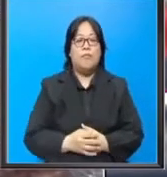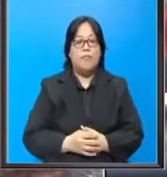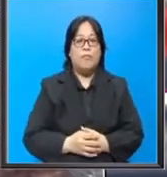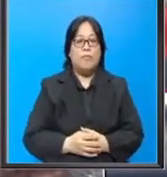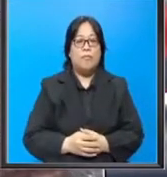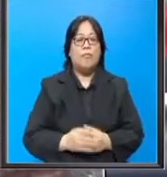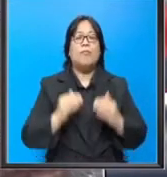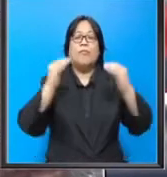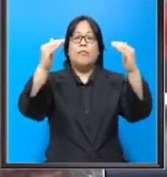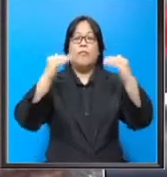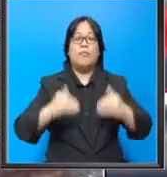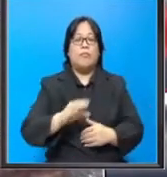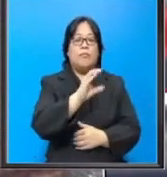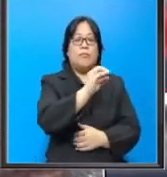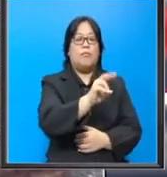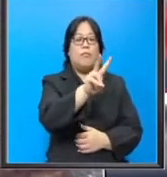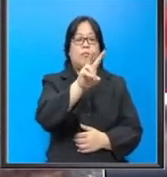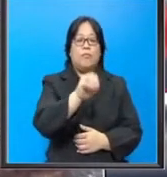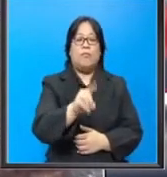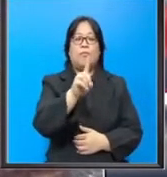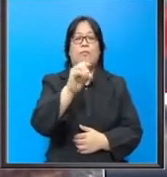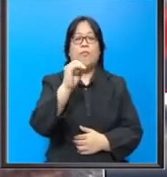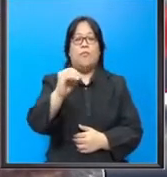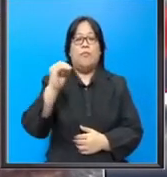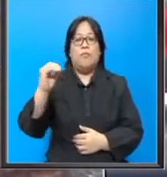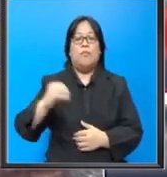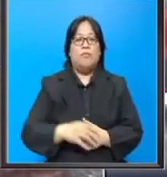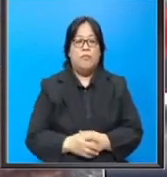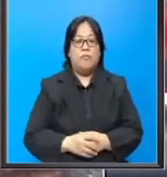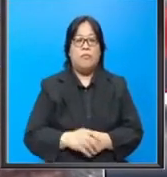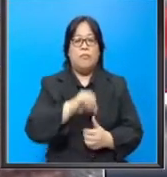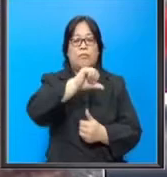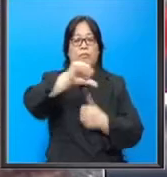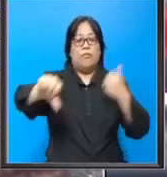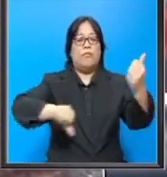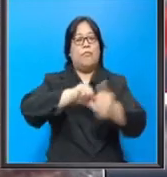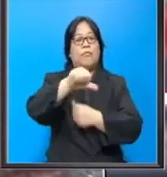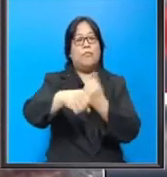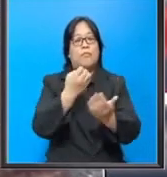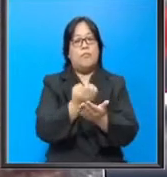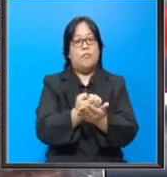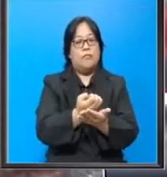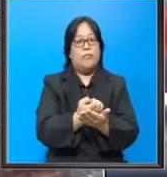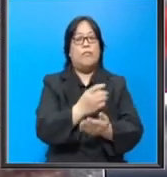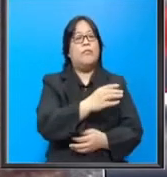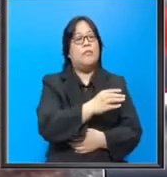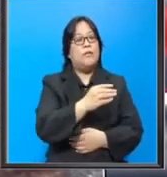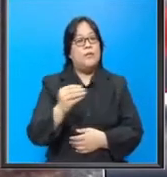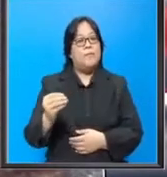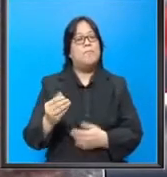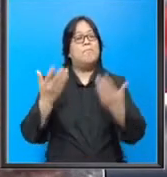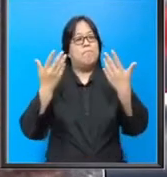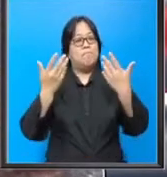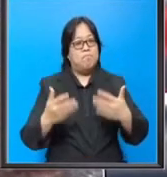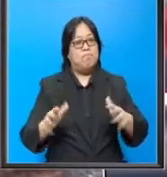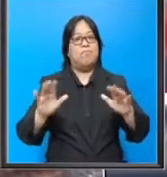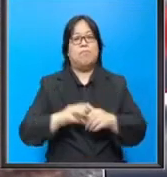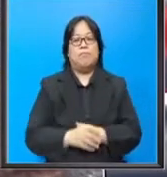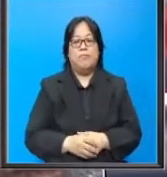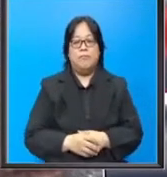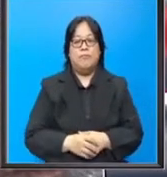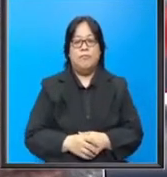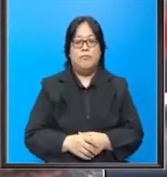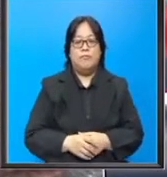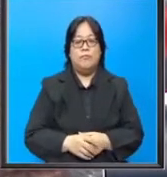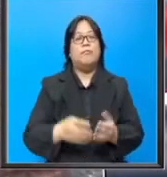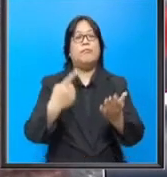terusnya kosong 20 100 sosio-ekonomi dana telah pun di